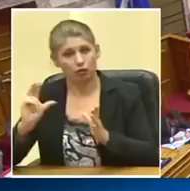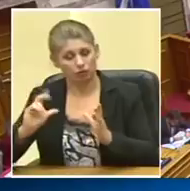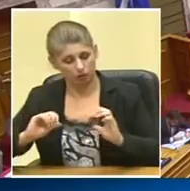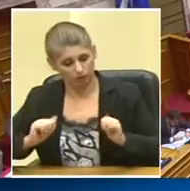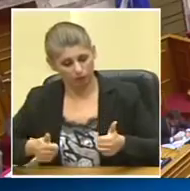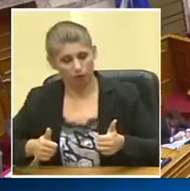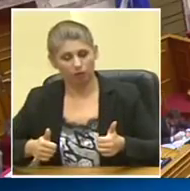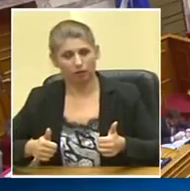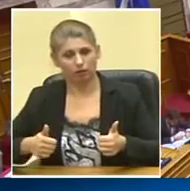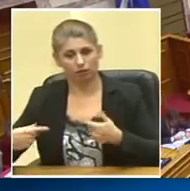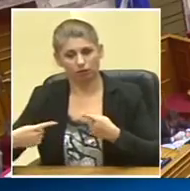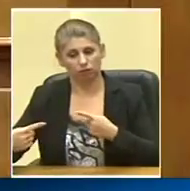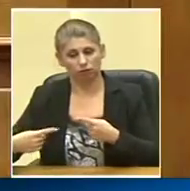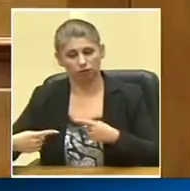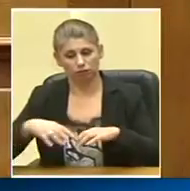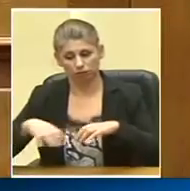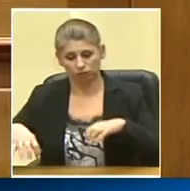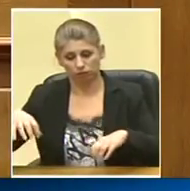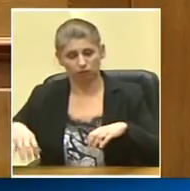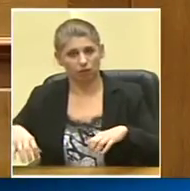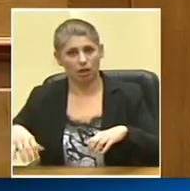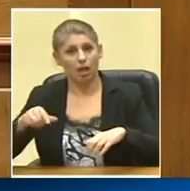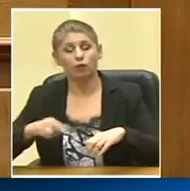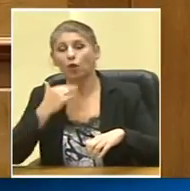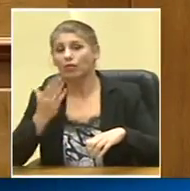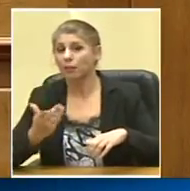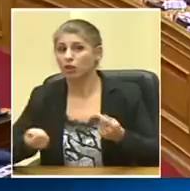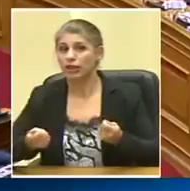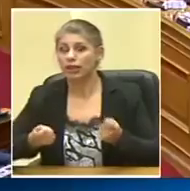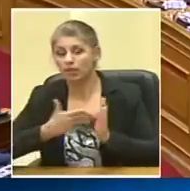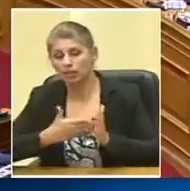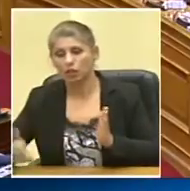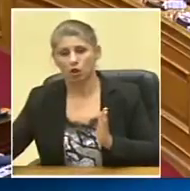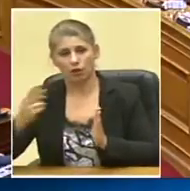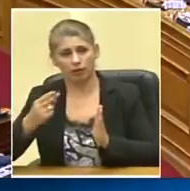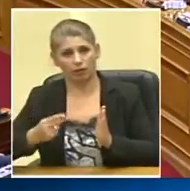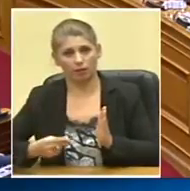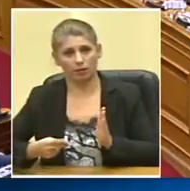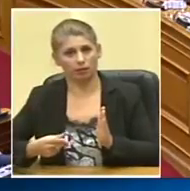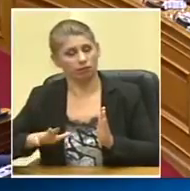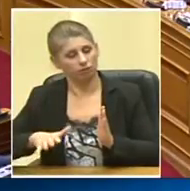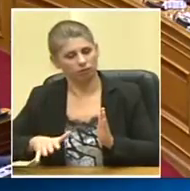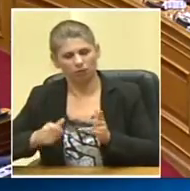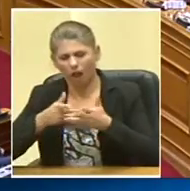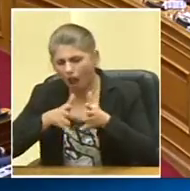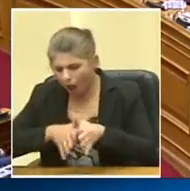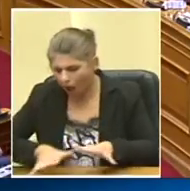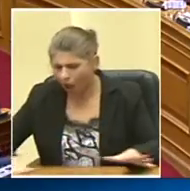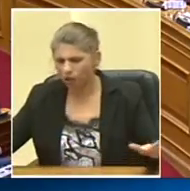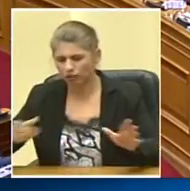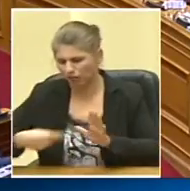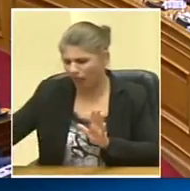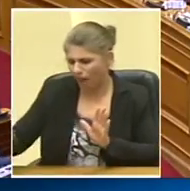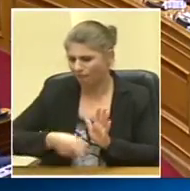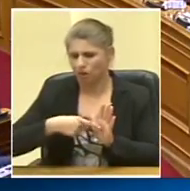βούλησης των αντιμαχόμενων πλευρών. Αυτή δεν μπορεί να γίνει σε όλα τα θέματα. Προφανώς είναι χαοτική η διαφορά που μας χωρίζει από τη